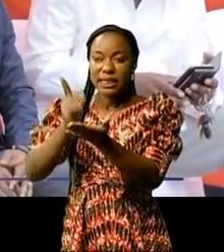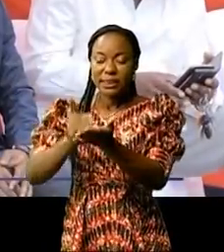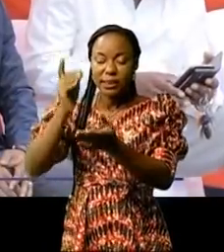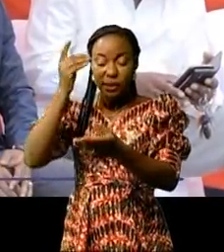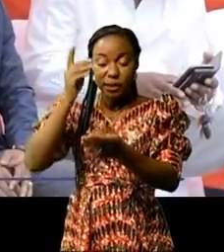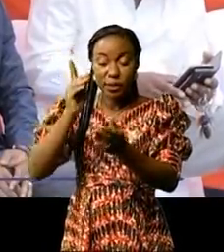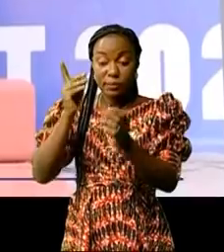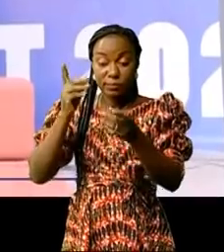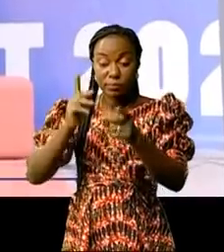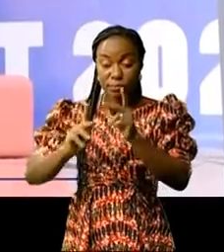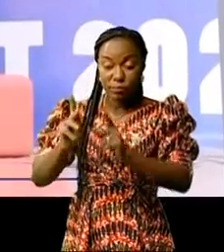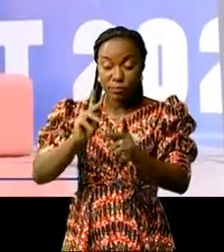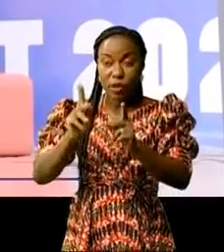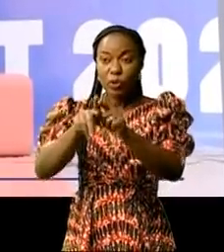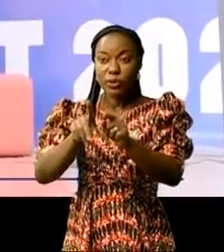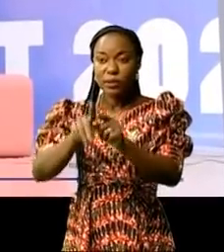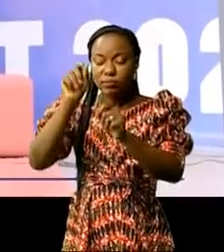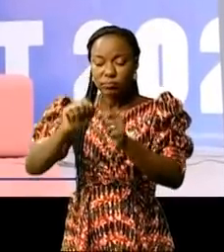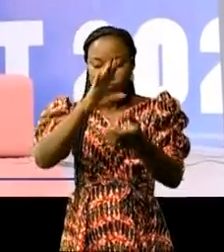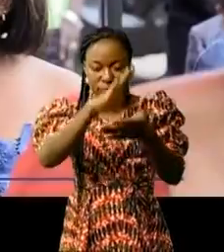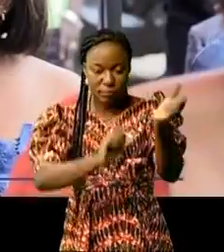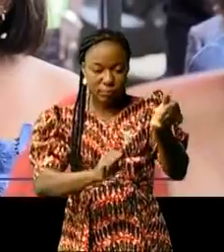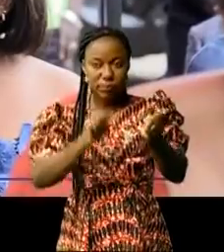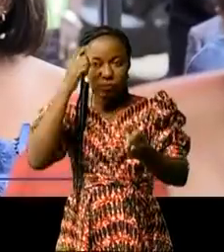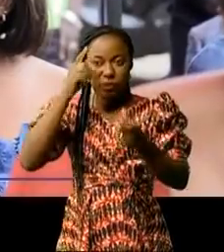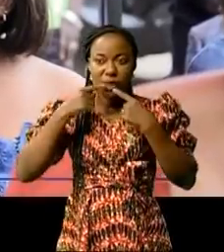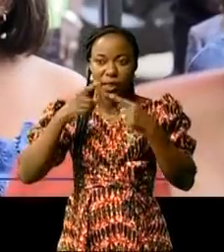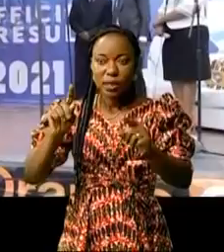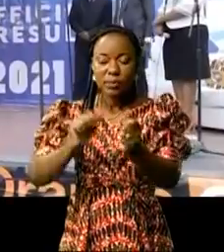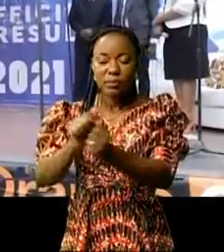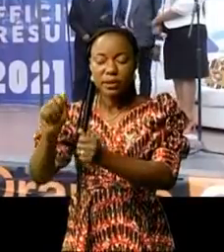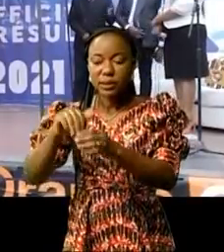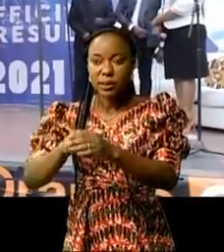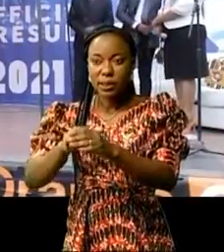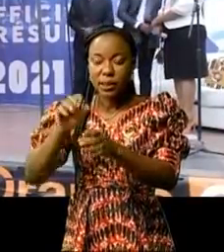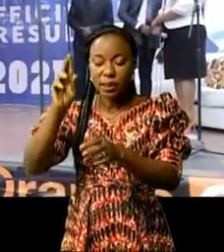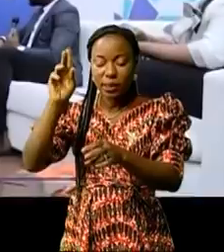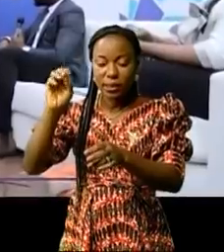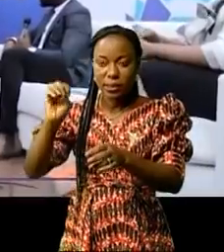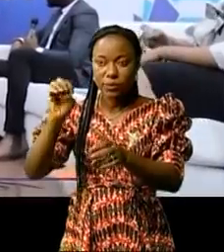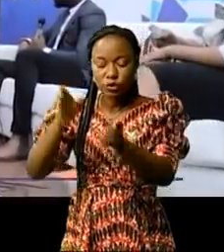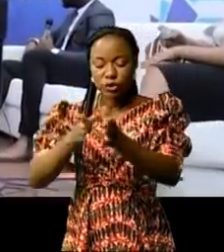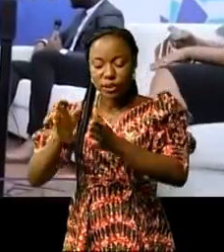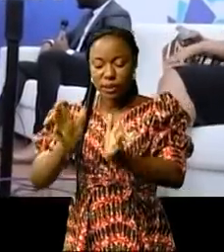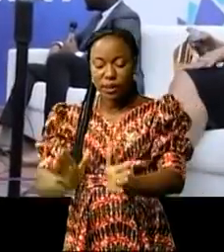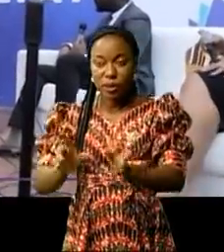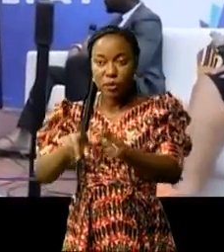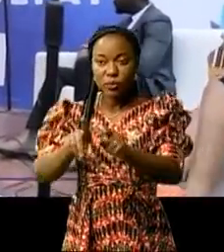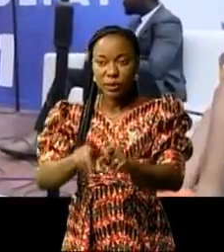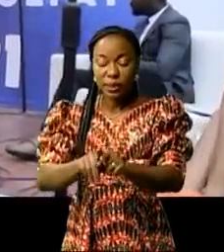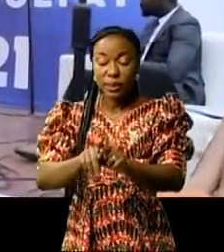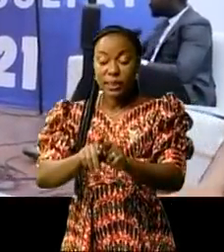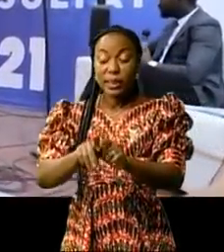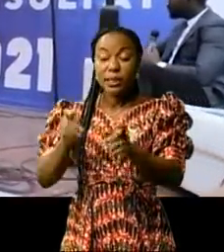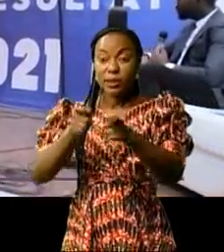lauréats de télécharger et d'imprimer leur attestation de réussite sans passer par l'inspection générale le directeur général de ce coup